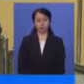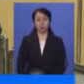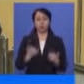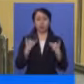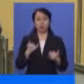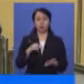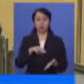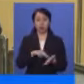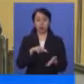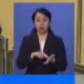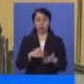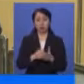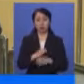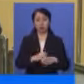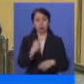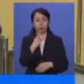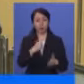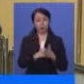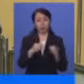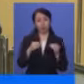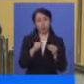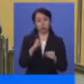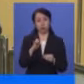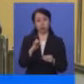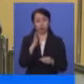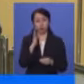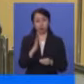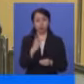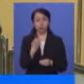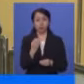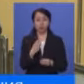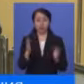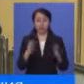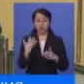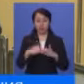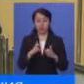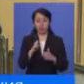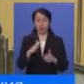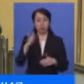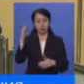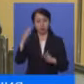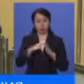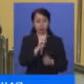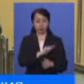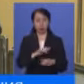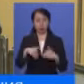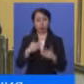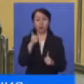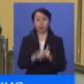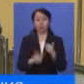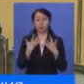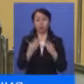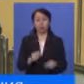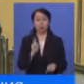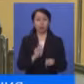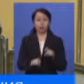Теперь оценка происходит по системе от 1 до 10 баллов. В нем будет нижний, средний и высокий балл. Домашнюю работу ребенок сдает ежедневно. Мы